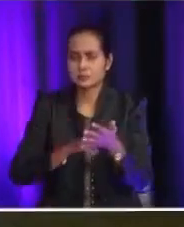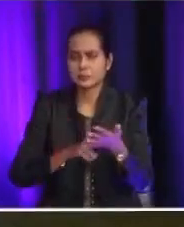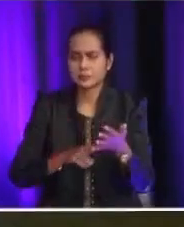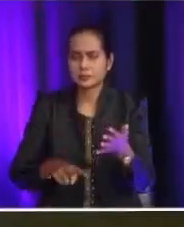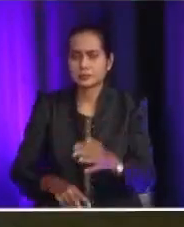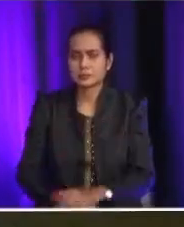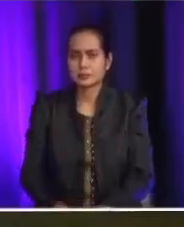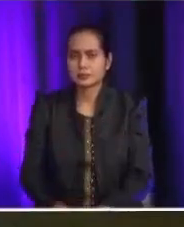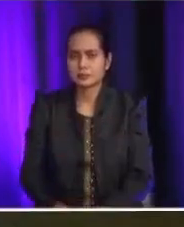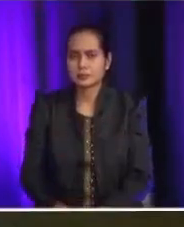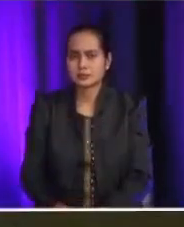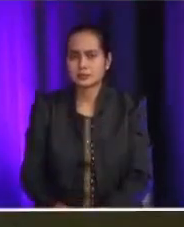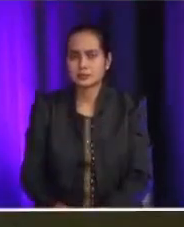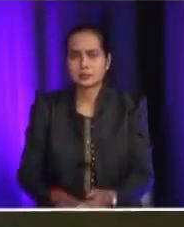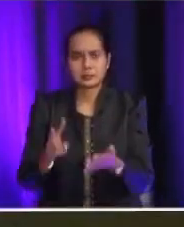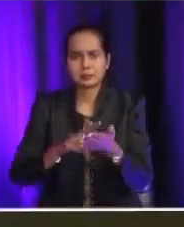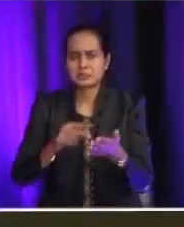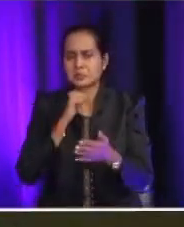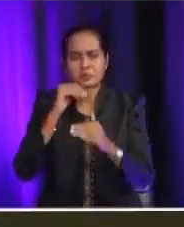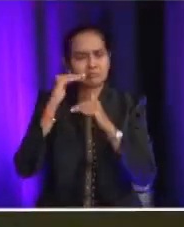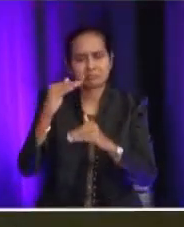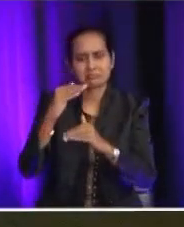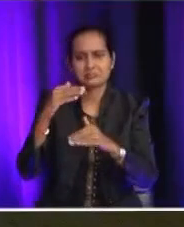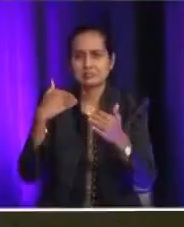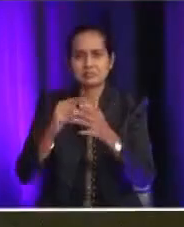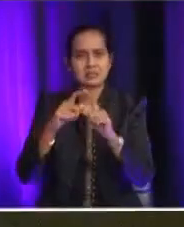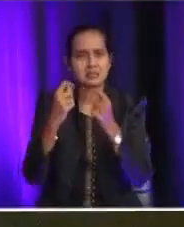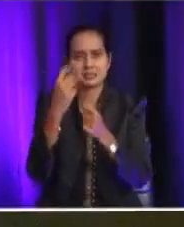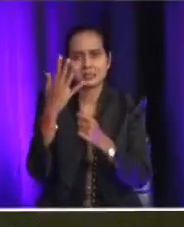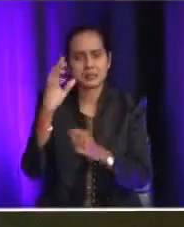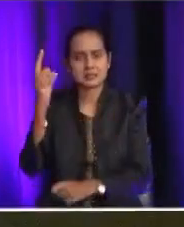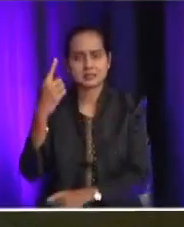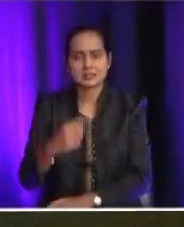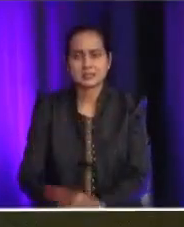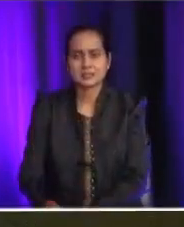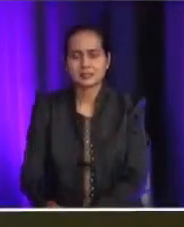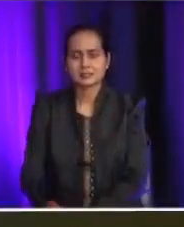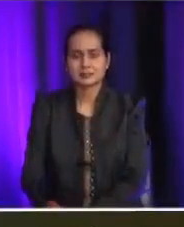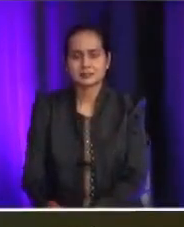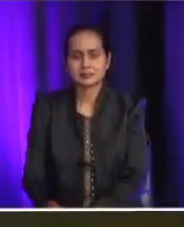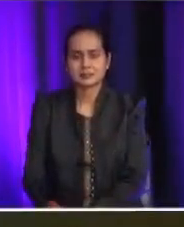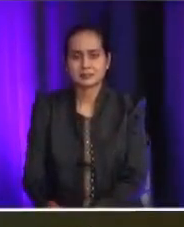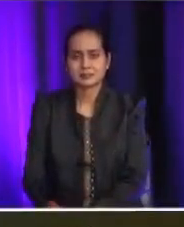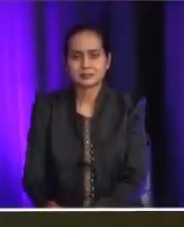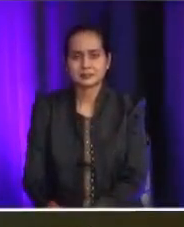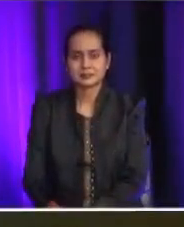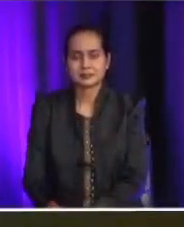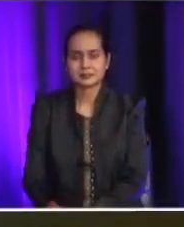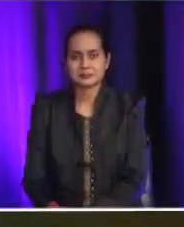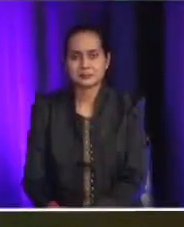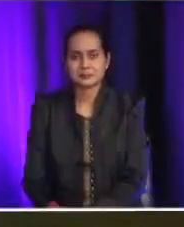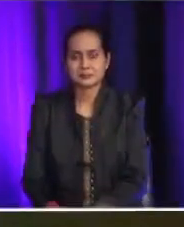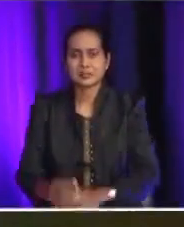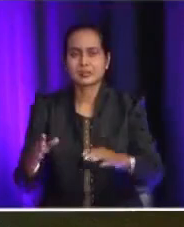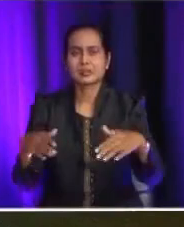tu tidak terhad hanya sampai tingkatan 5 sahaja. Jadi dua bintang cikgu bagi nanti untuk Adania. Okey, bagaimana